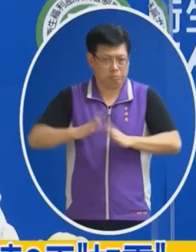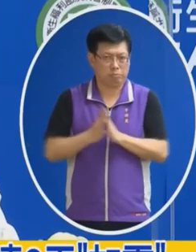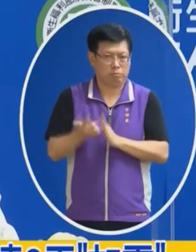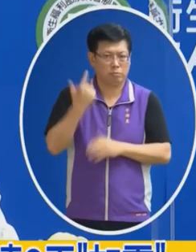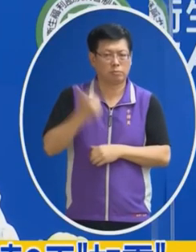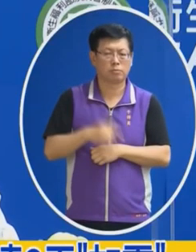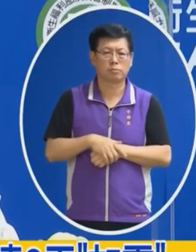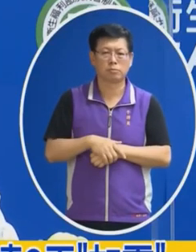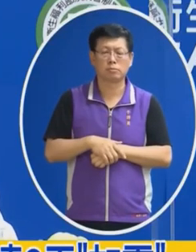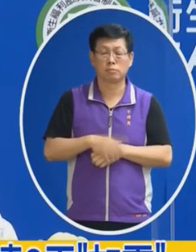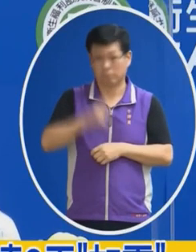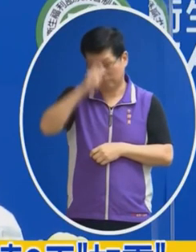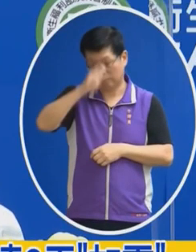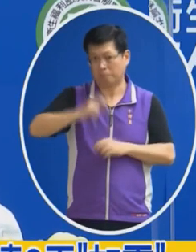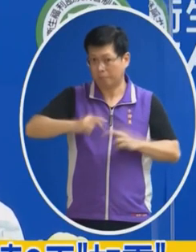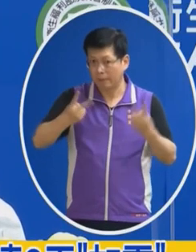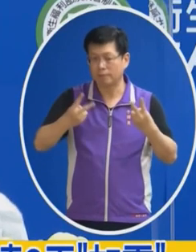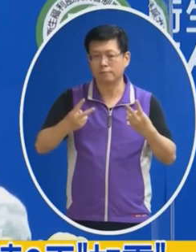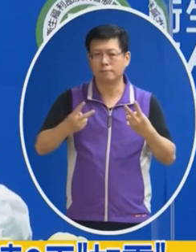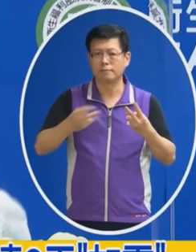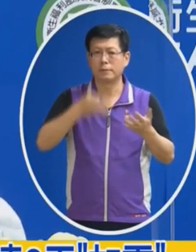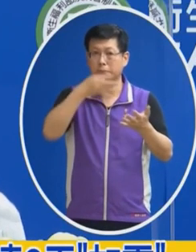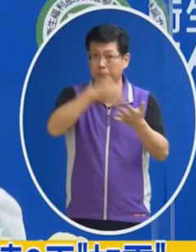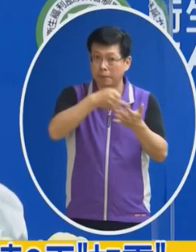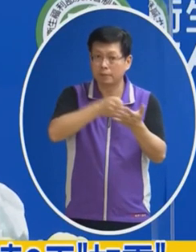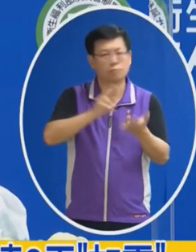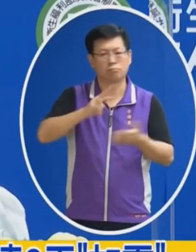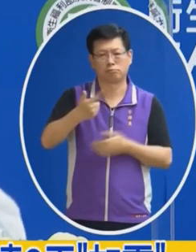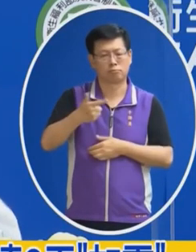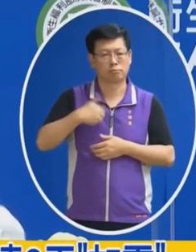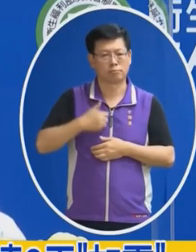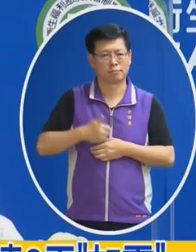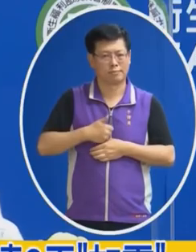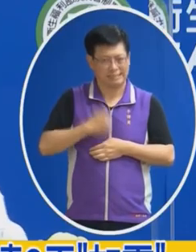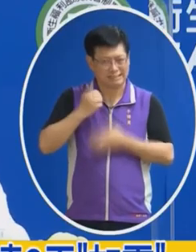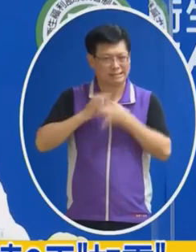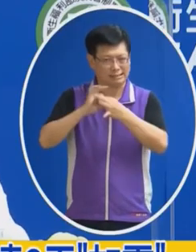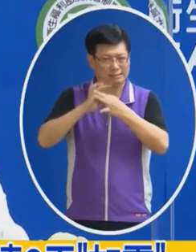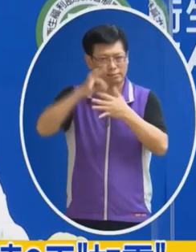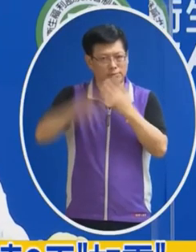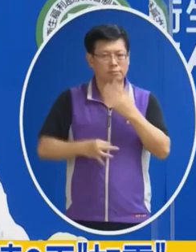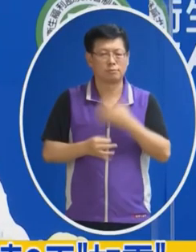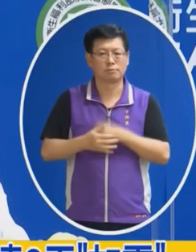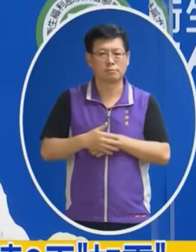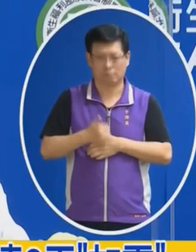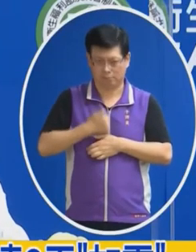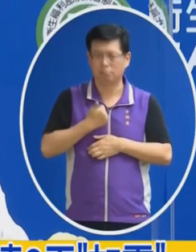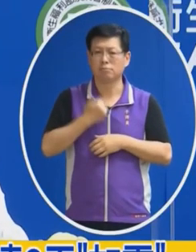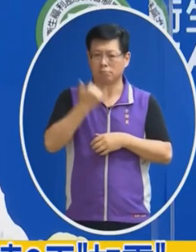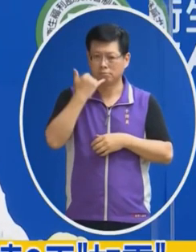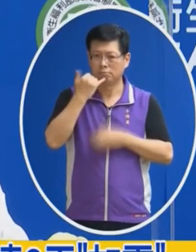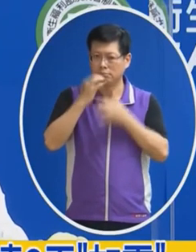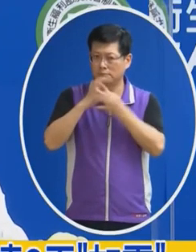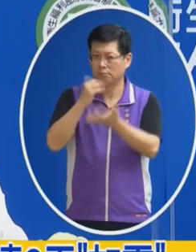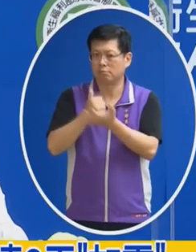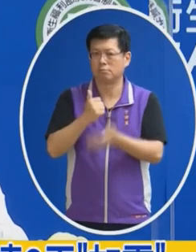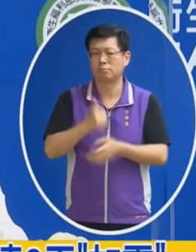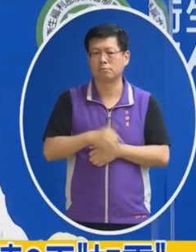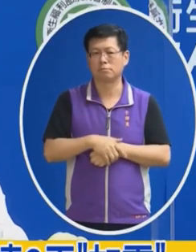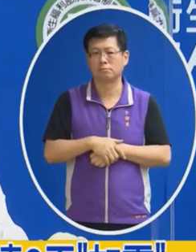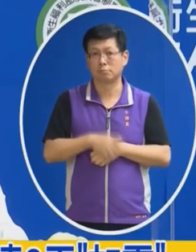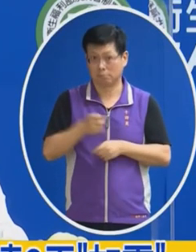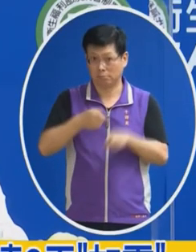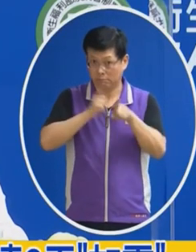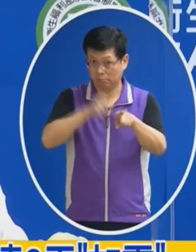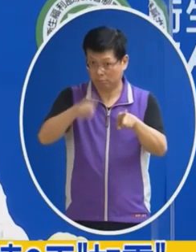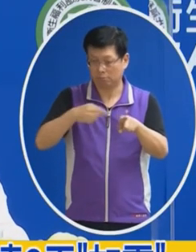所以有一点希望把它改成这样，好像名称改成所谓的实联制了，实际可以联络到以